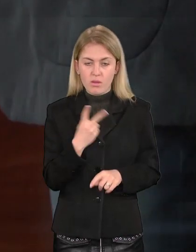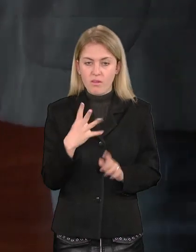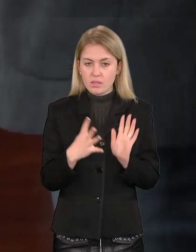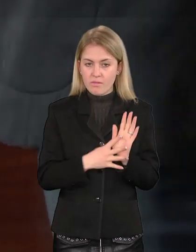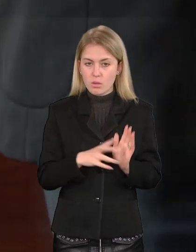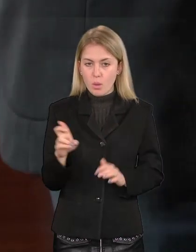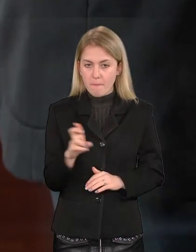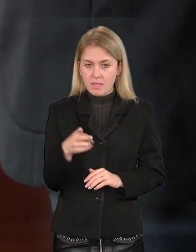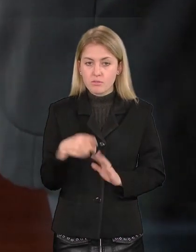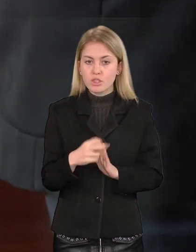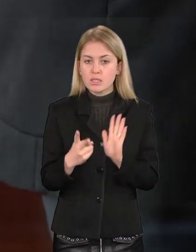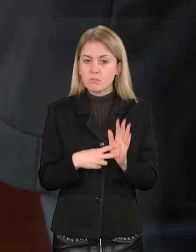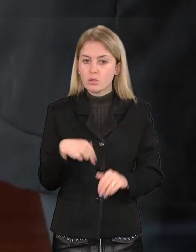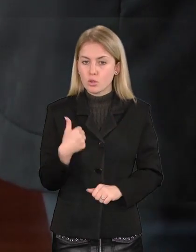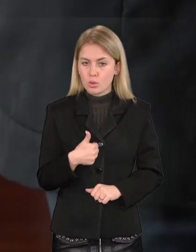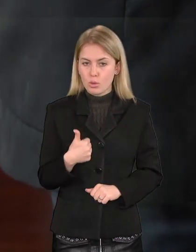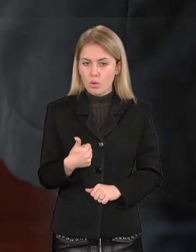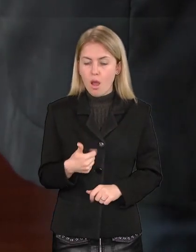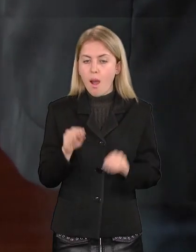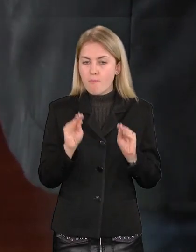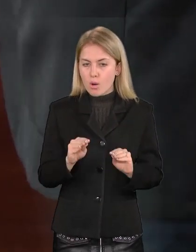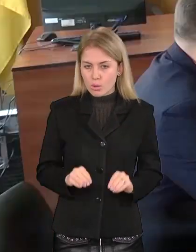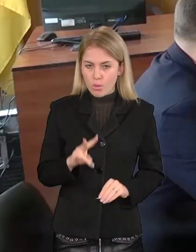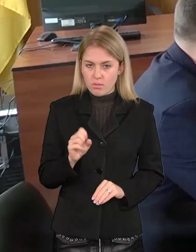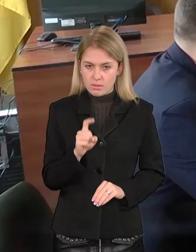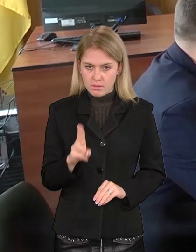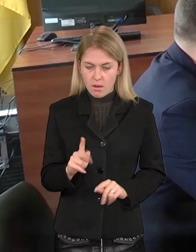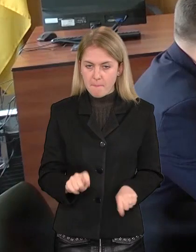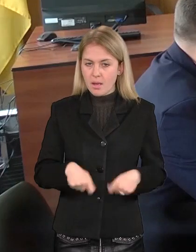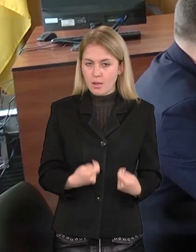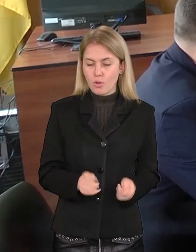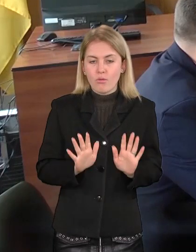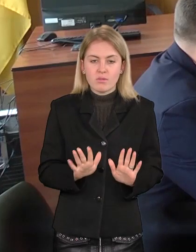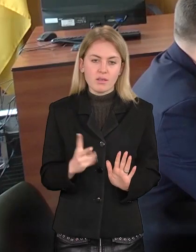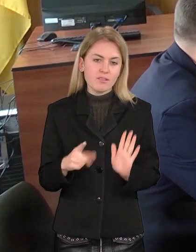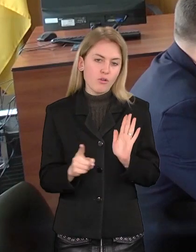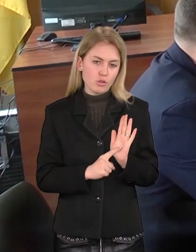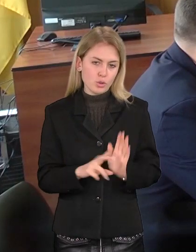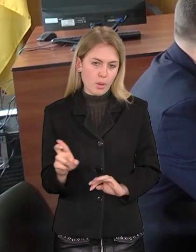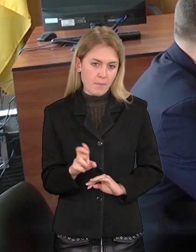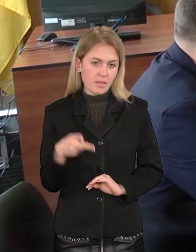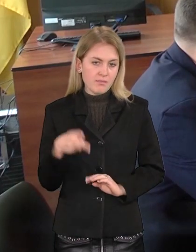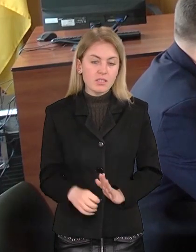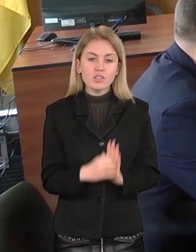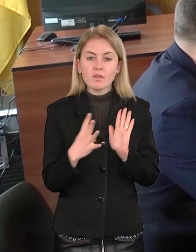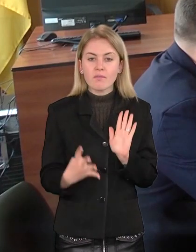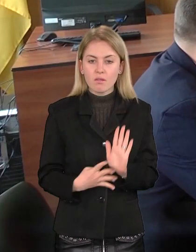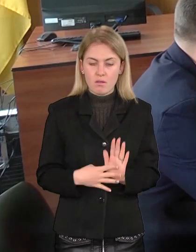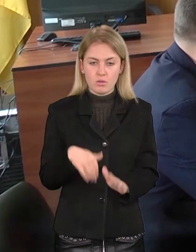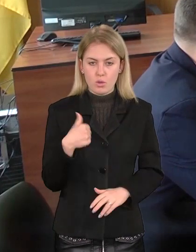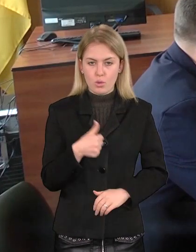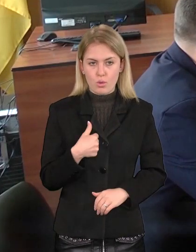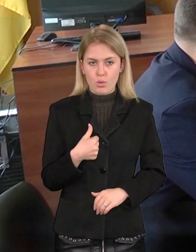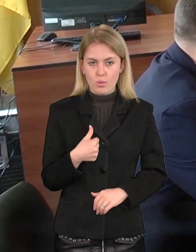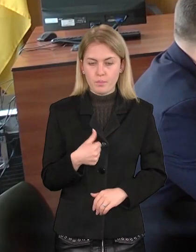березня 2017 року. Але протокол НАЗК передало до суду 26 березня 2019